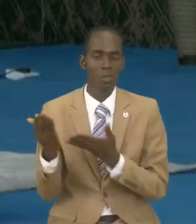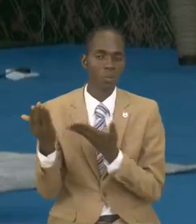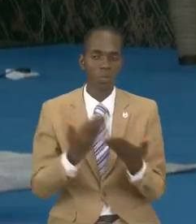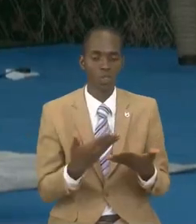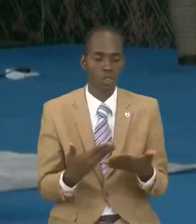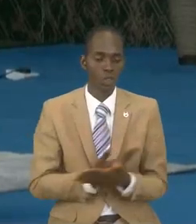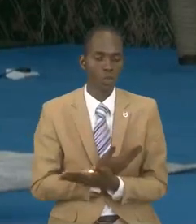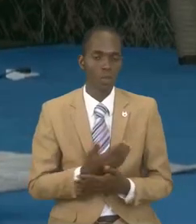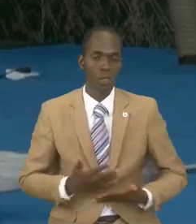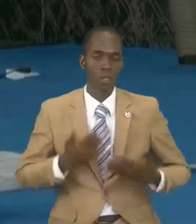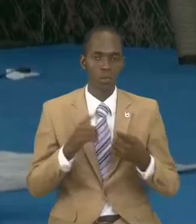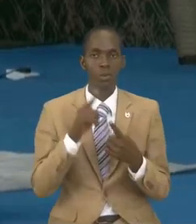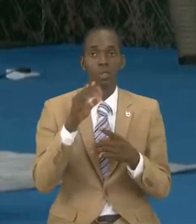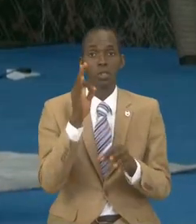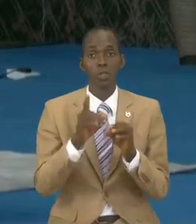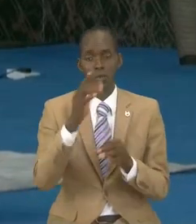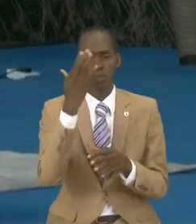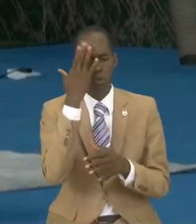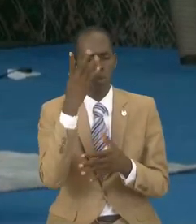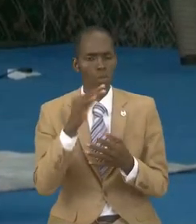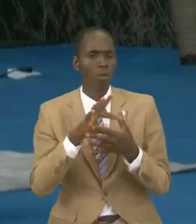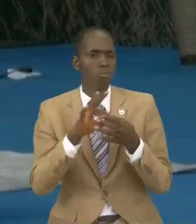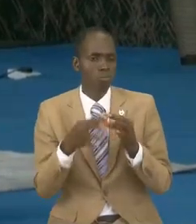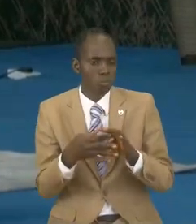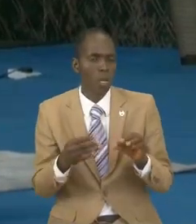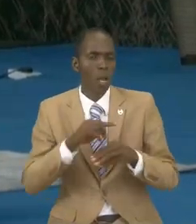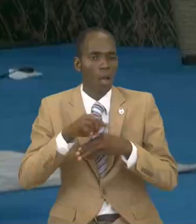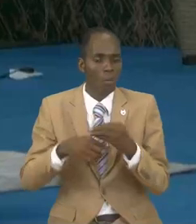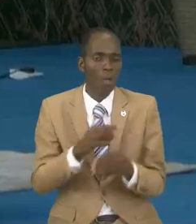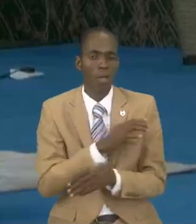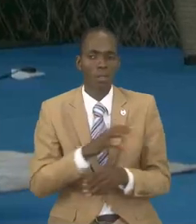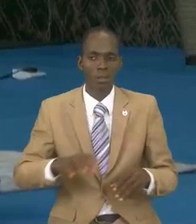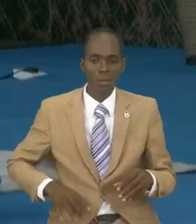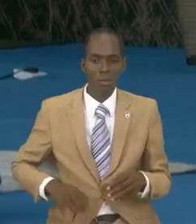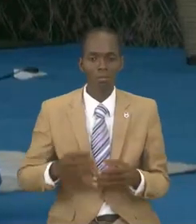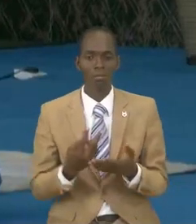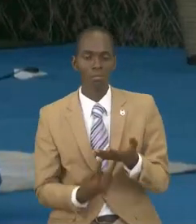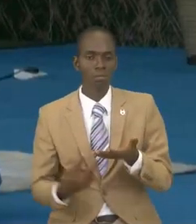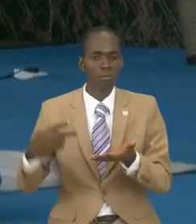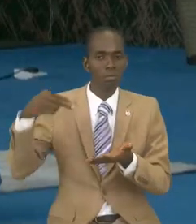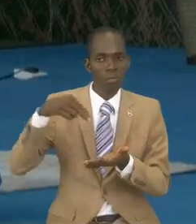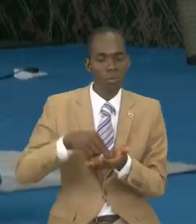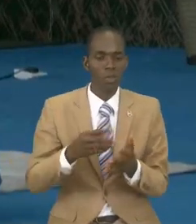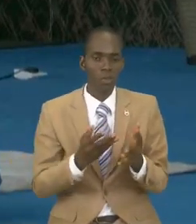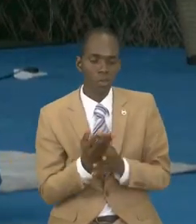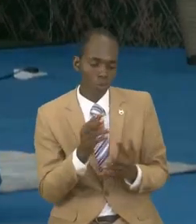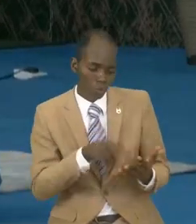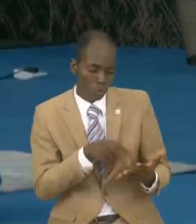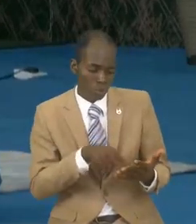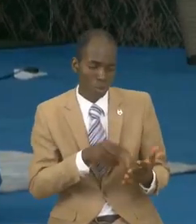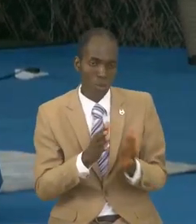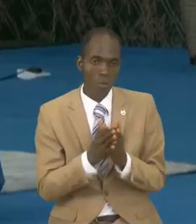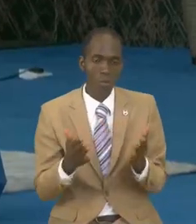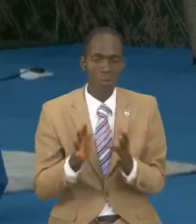la régénération. Si vous connaissez l'histoire de la régénération par la lecture,